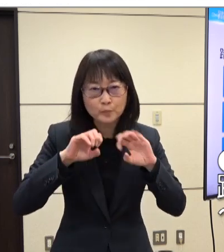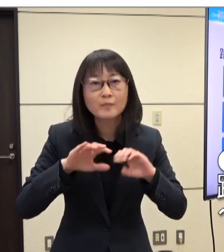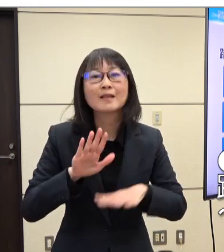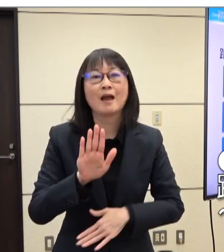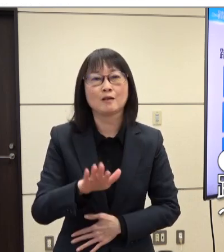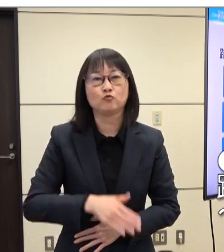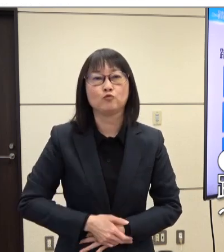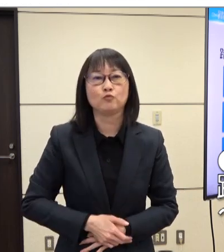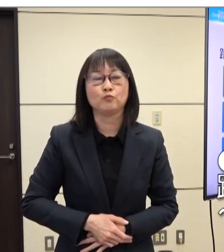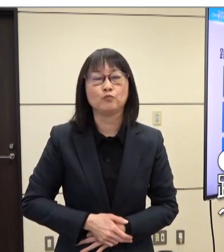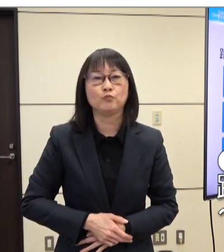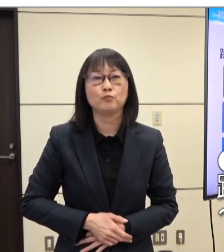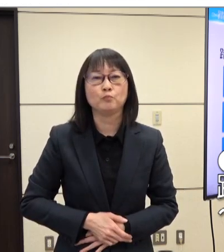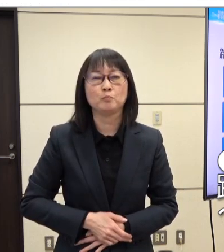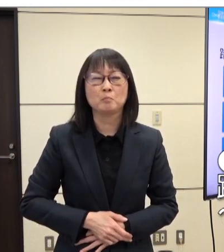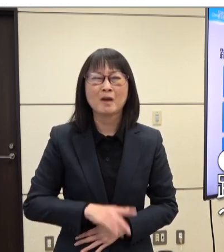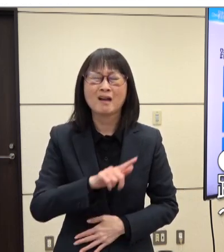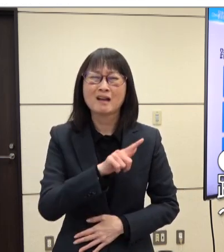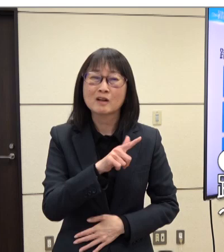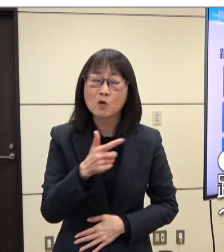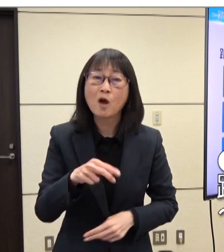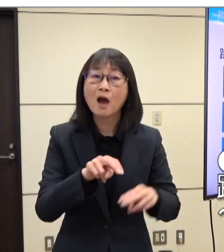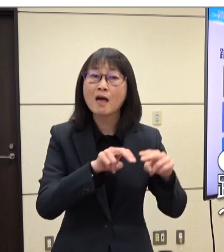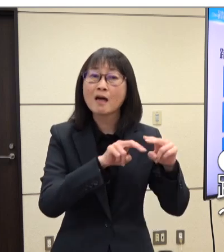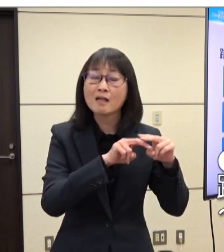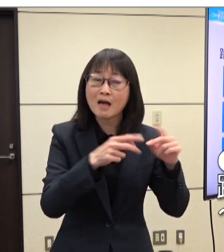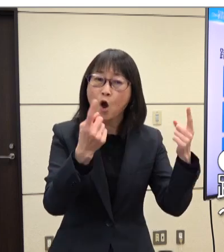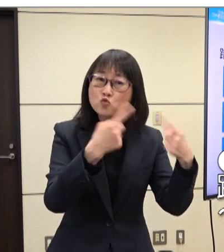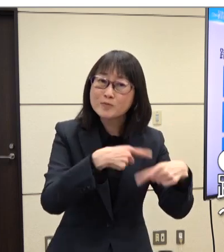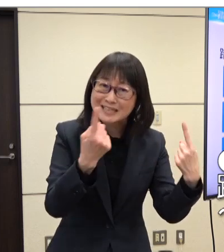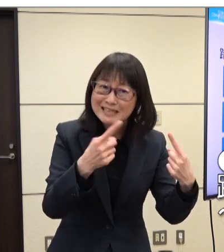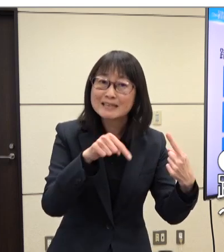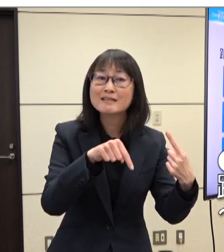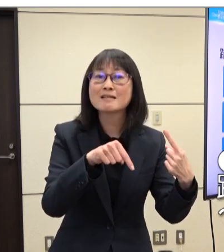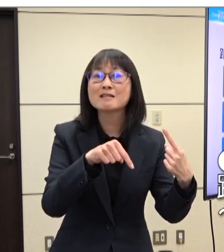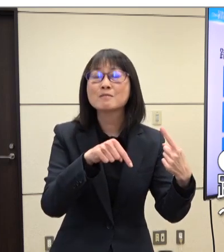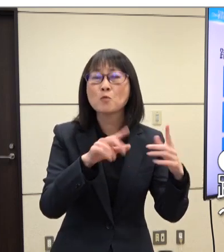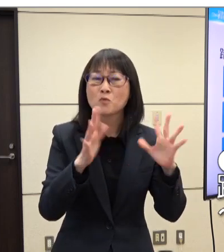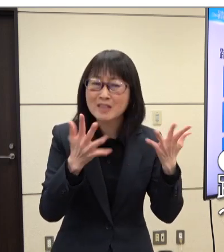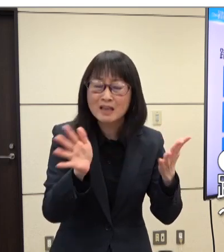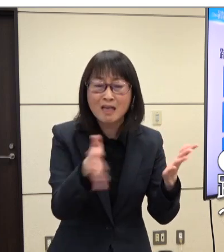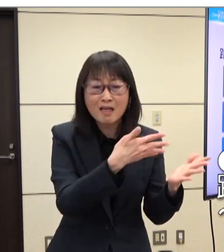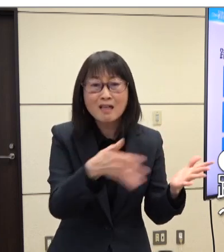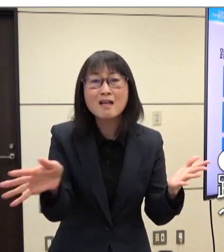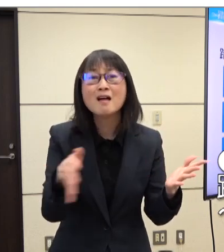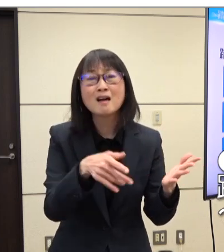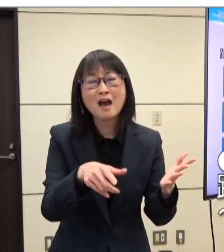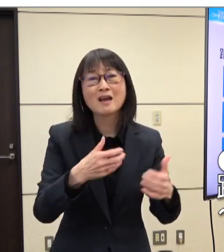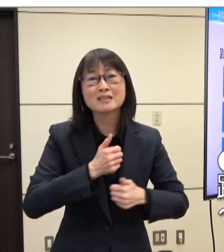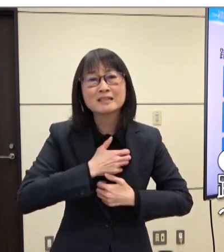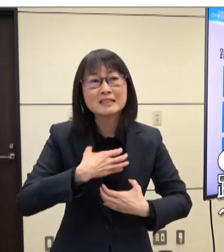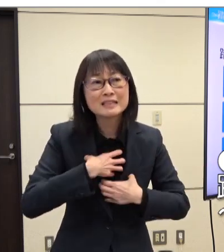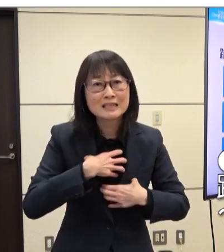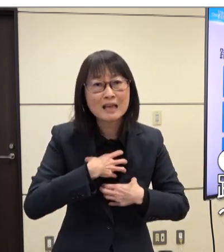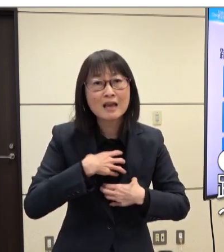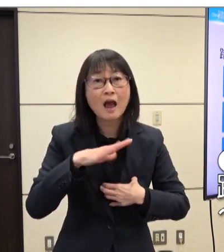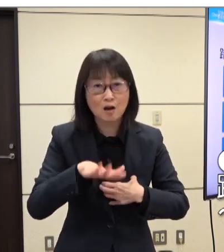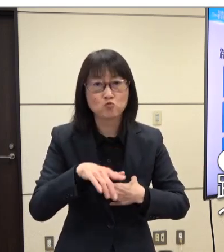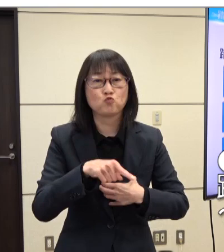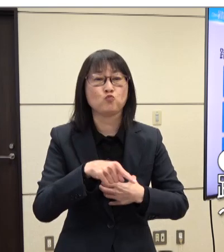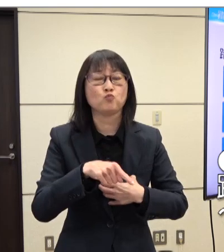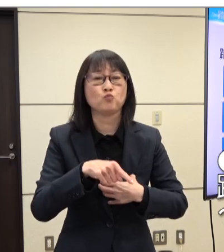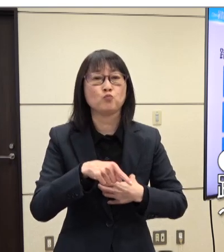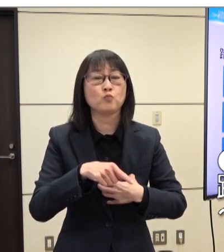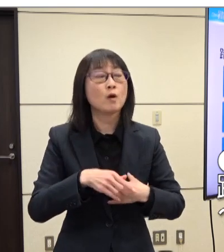ったところは、特に、ご注意をいただきたいというふうに思っております。あれ、動画流れるのかな。